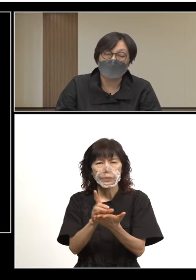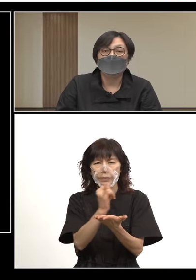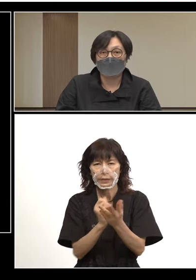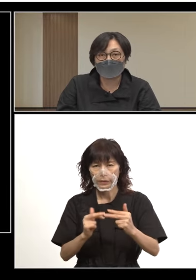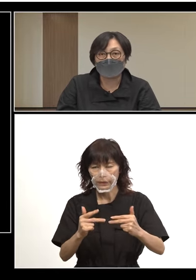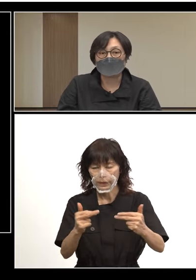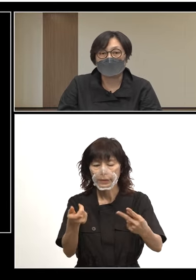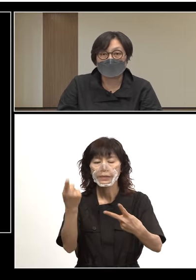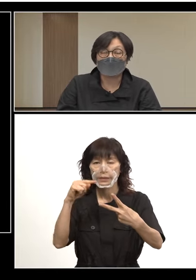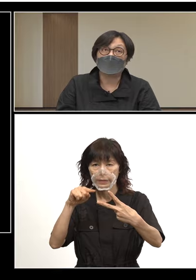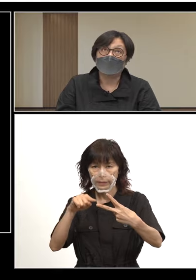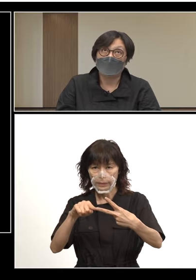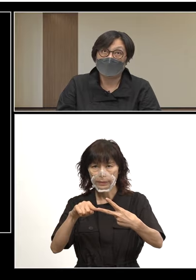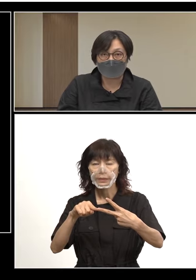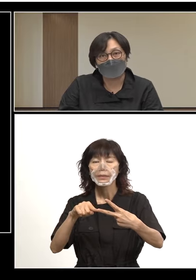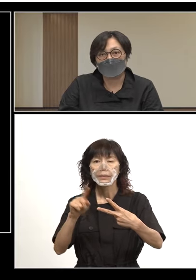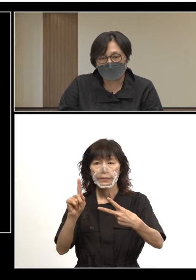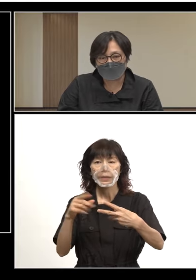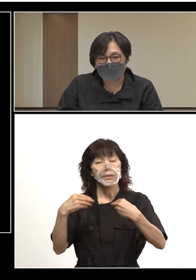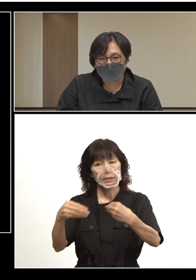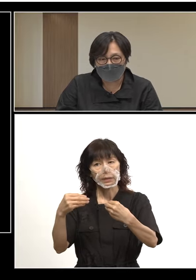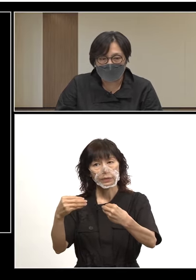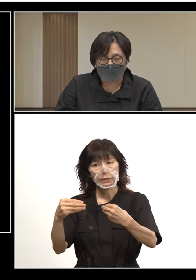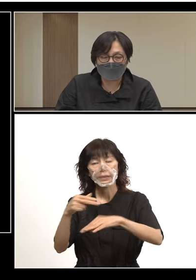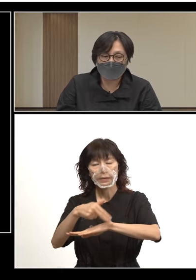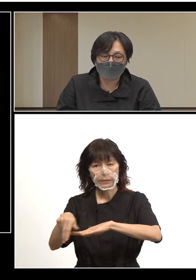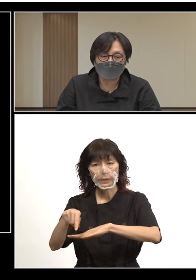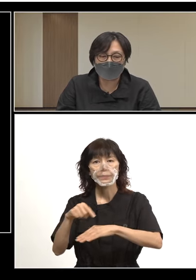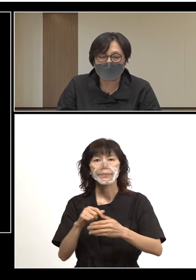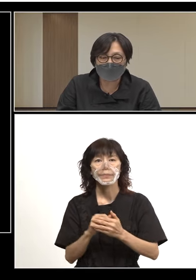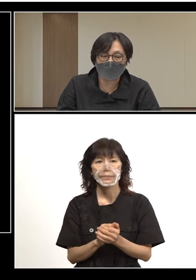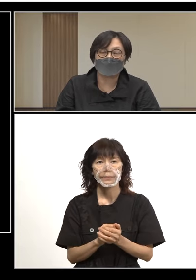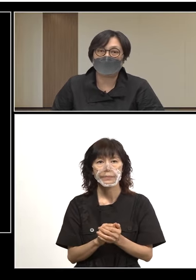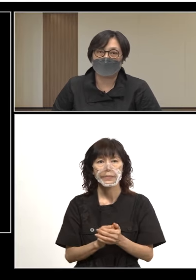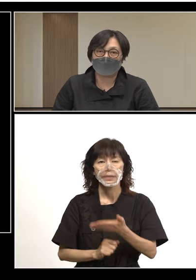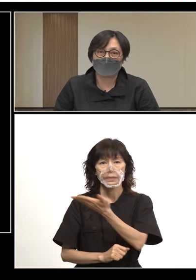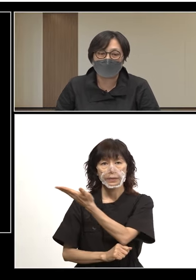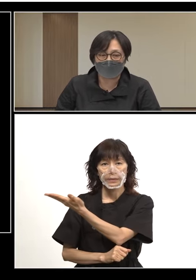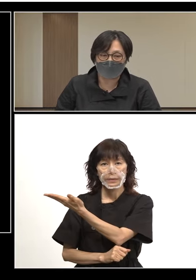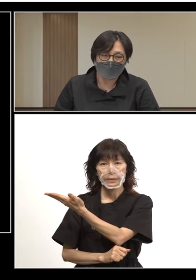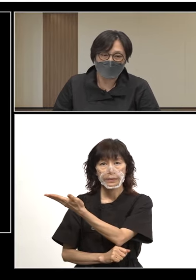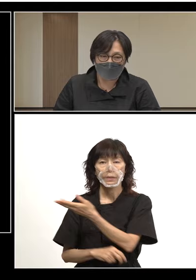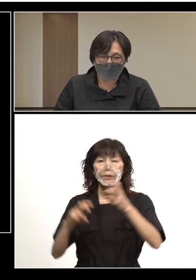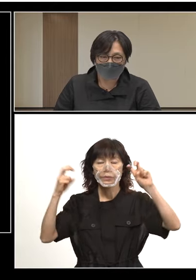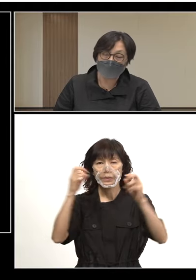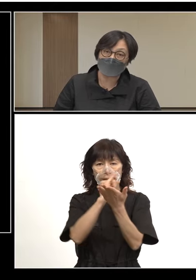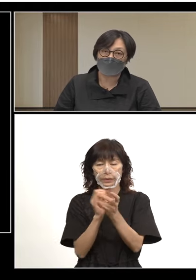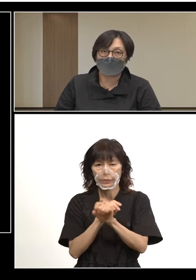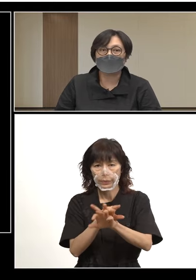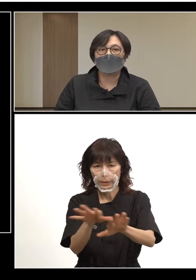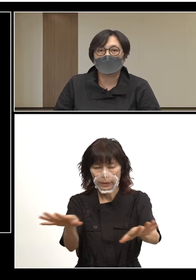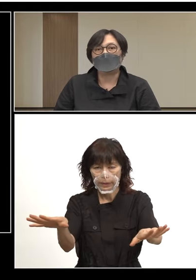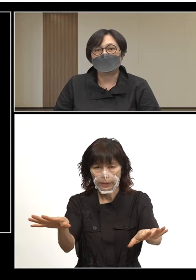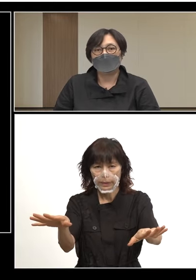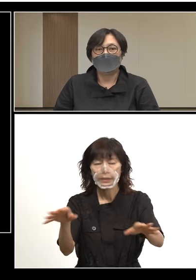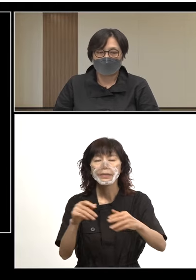主啦，另一個咧就係以一個教育為主嘅一個計劃嚟嘅。咁而家你睇到嘅呢個叫藝無疆啦，我哋嘅英文叫 Cross